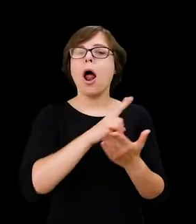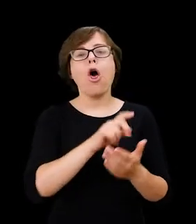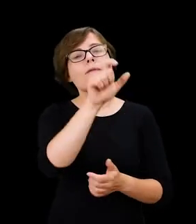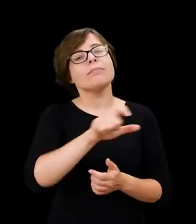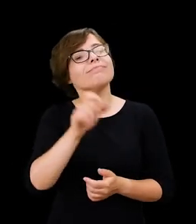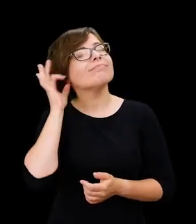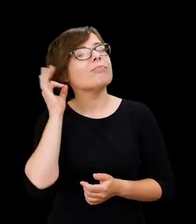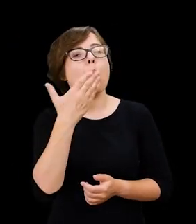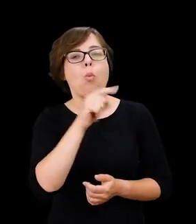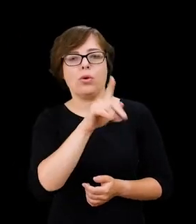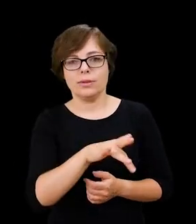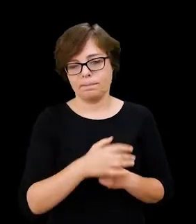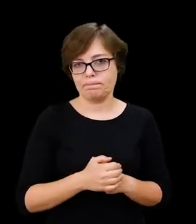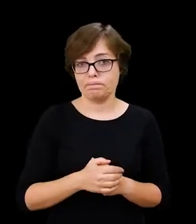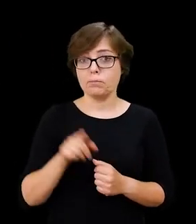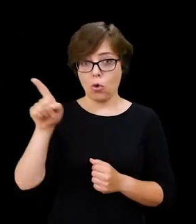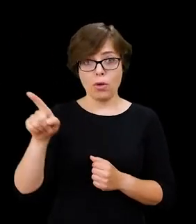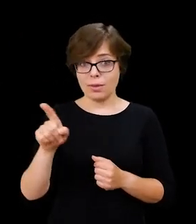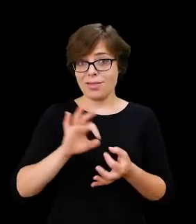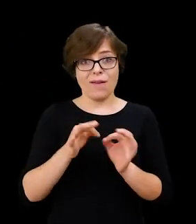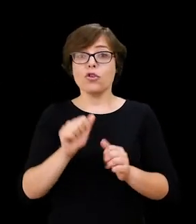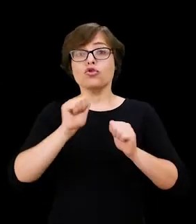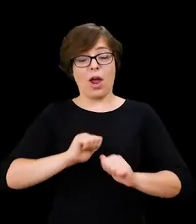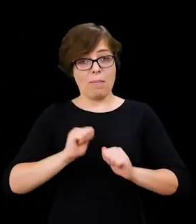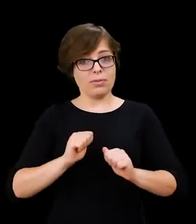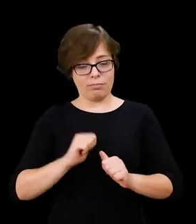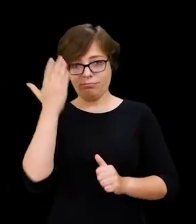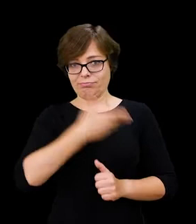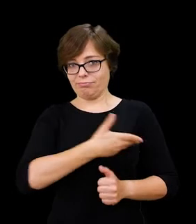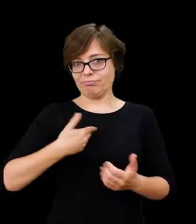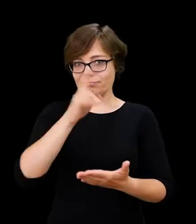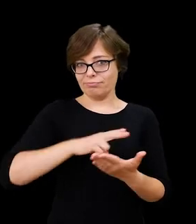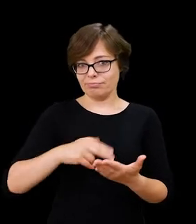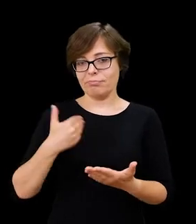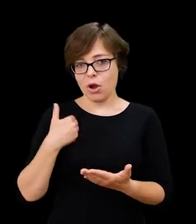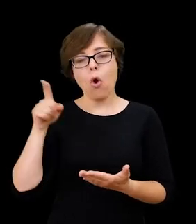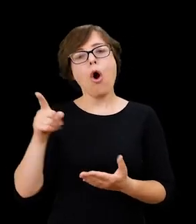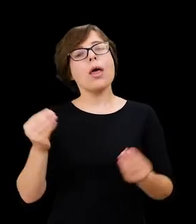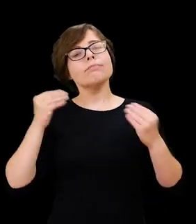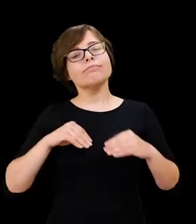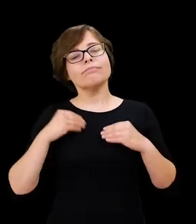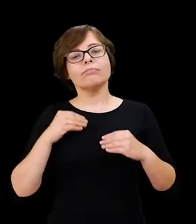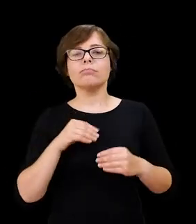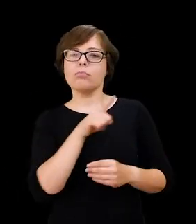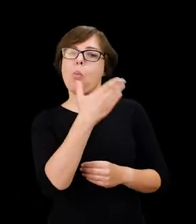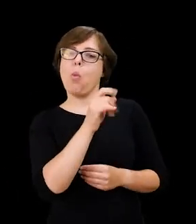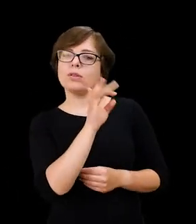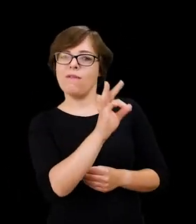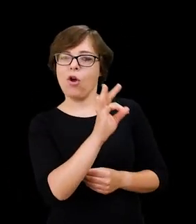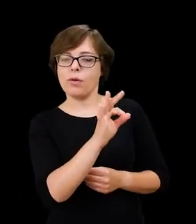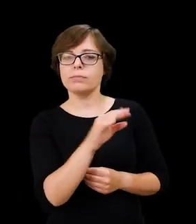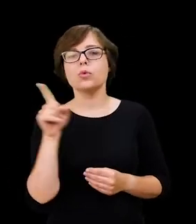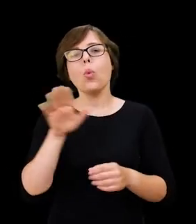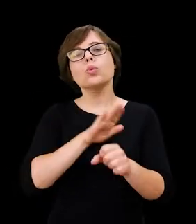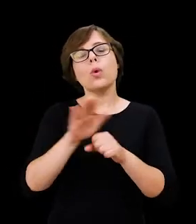malowała muzy. Samą siebie przedstawiła także w kostiumie muzy, w słynnym